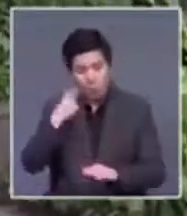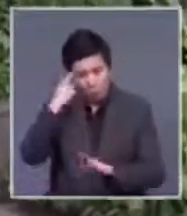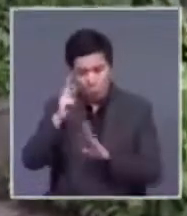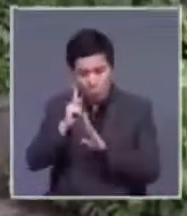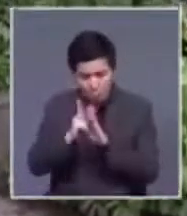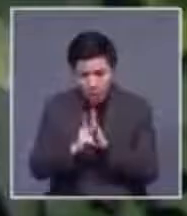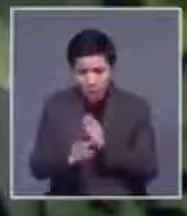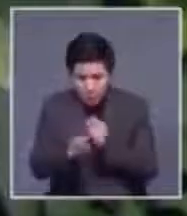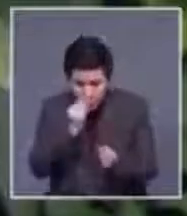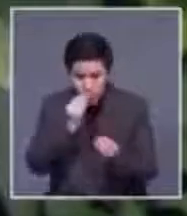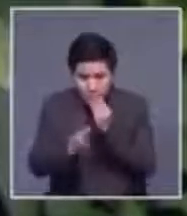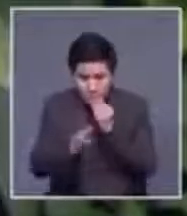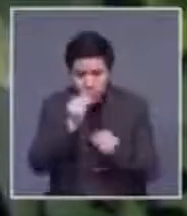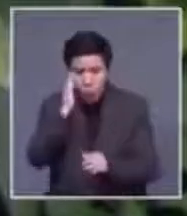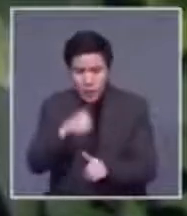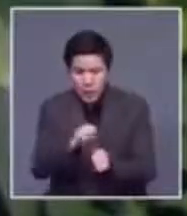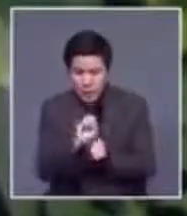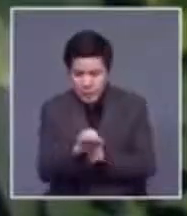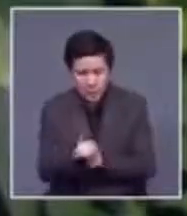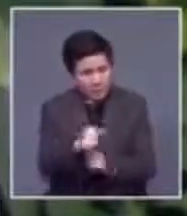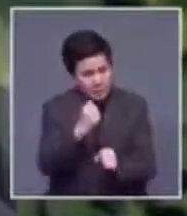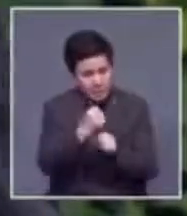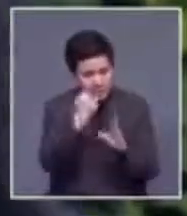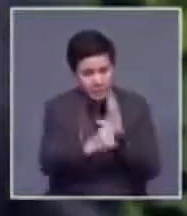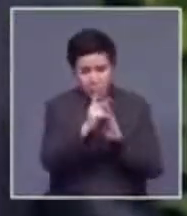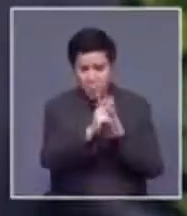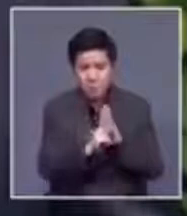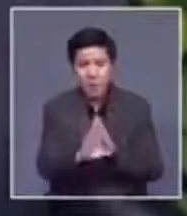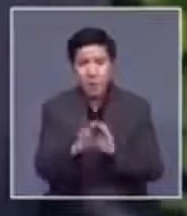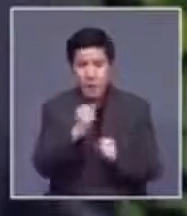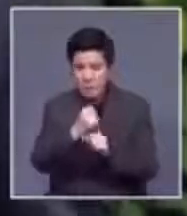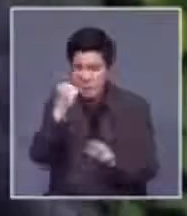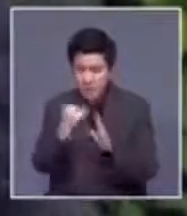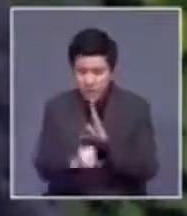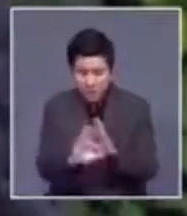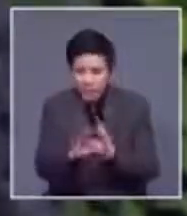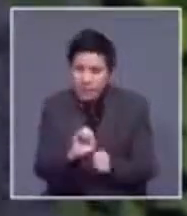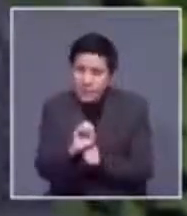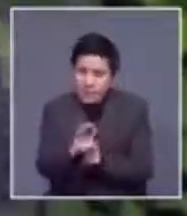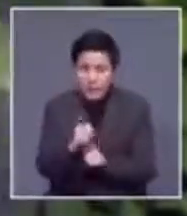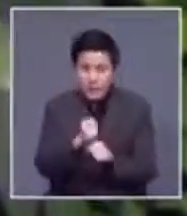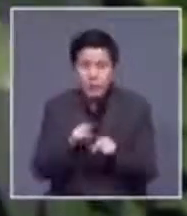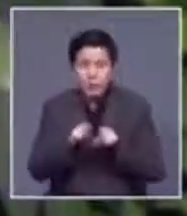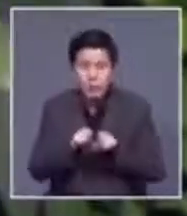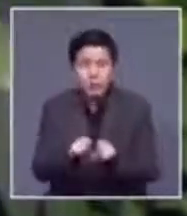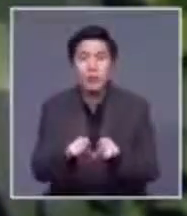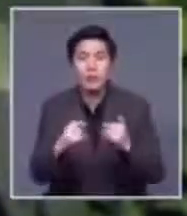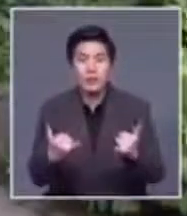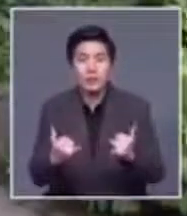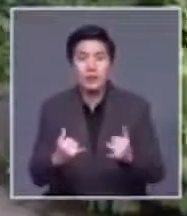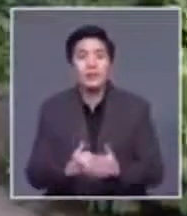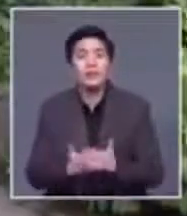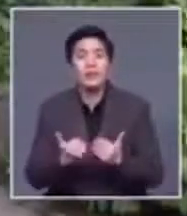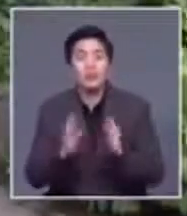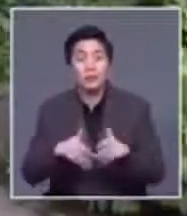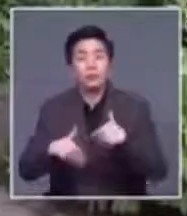อที่จะให้คำแนะนำประชาชนไม่ให้ทำผิดกฎหมายเราไม่ต้องการคนทำผิดเราต้องการทำงานร่วมกัน ค่ะในส่วนของภาคประชาชน